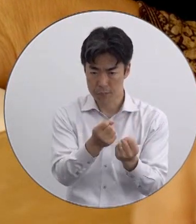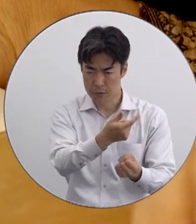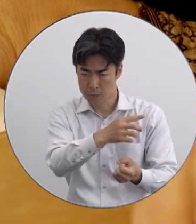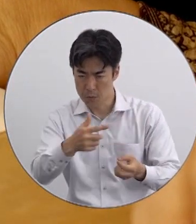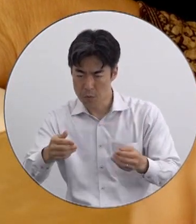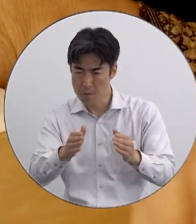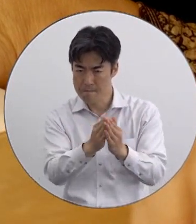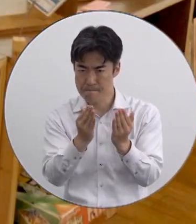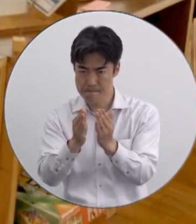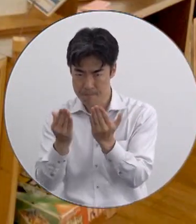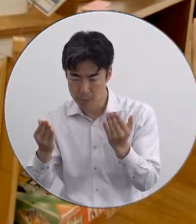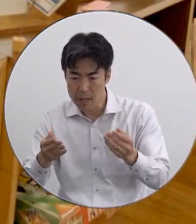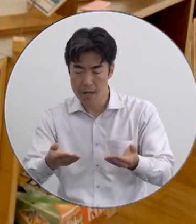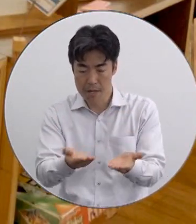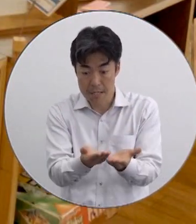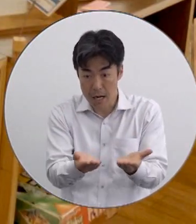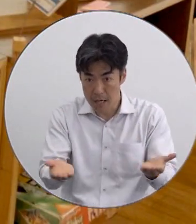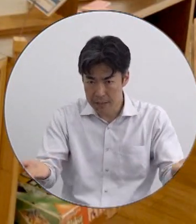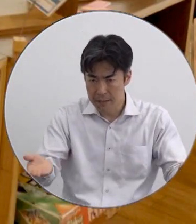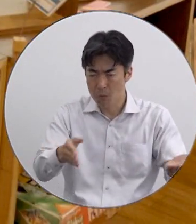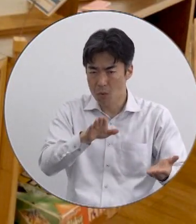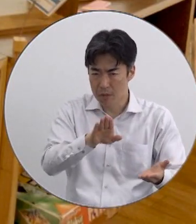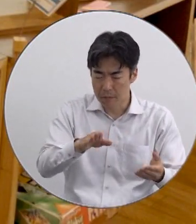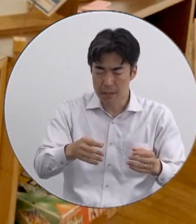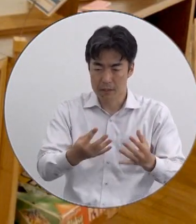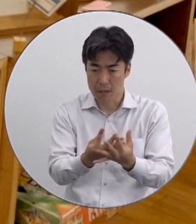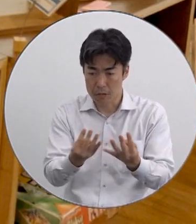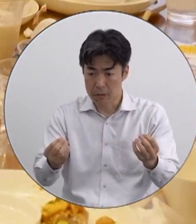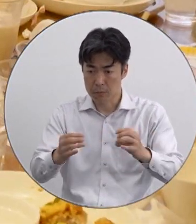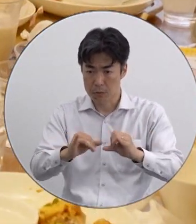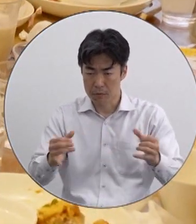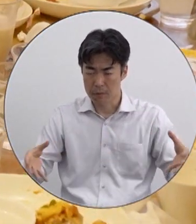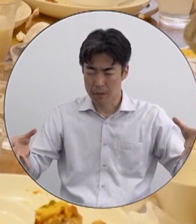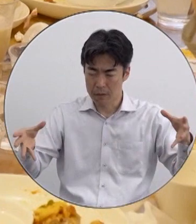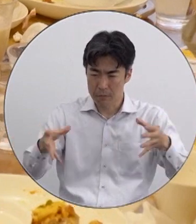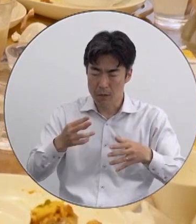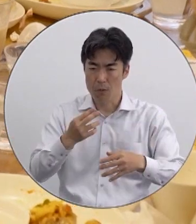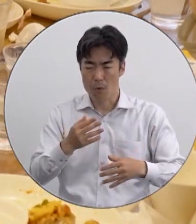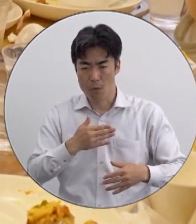ラリーが開催されている、多くの方に親しまれている空間です。